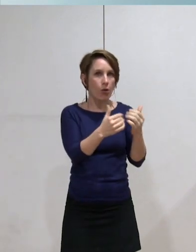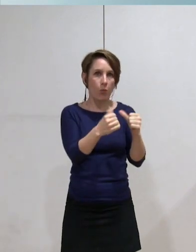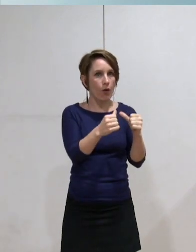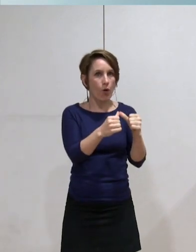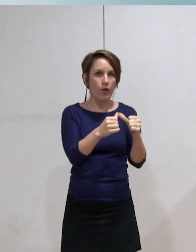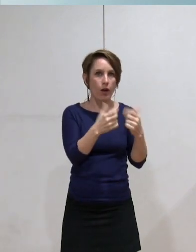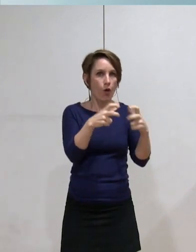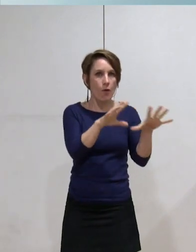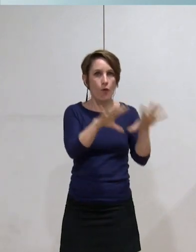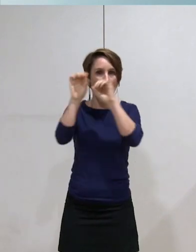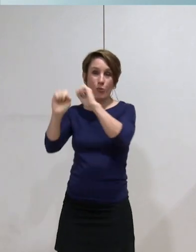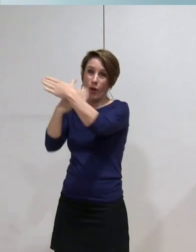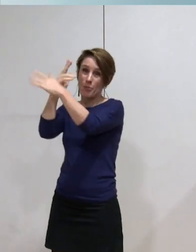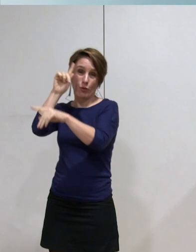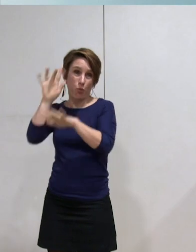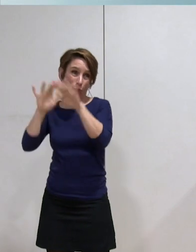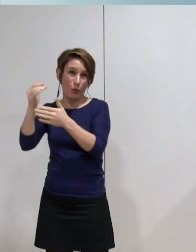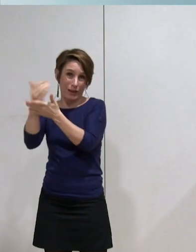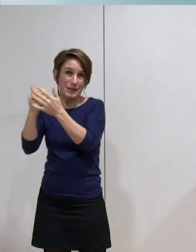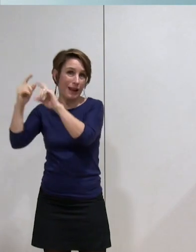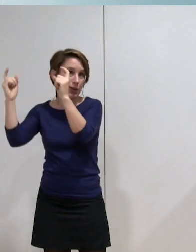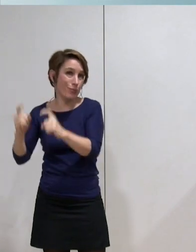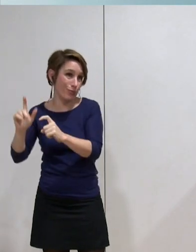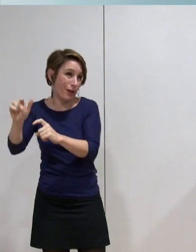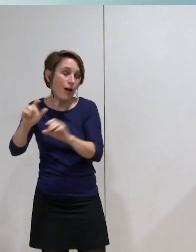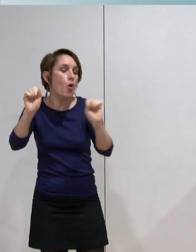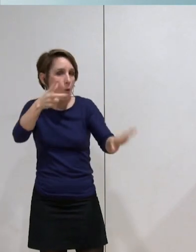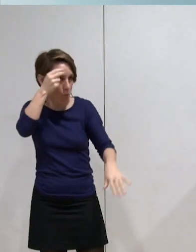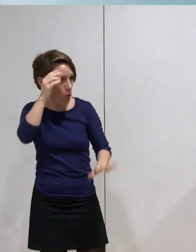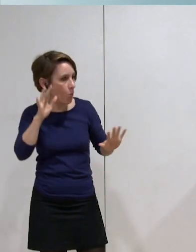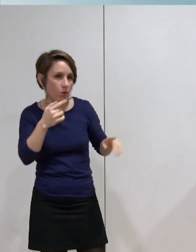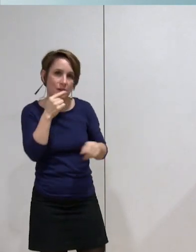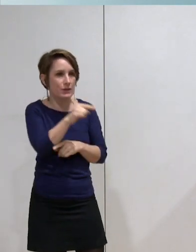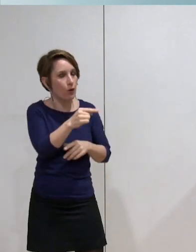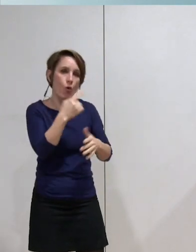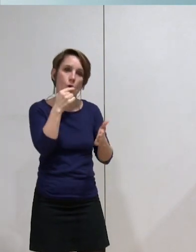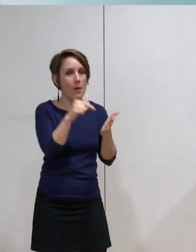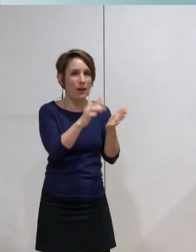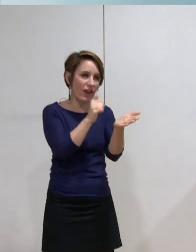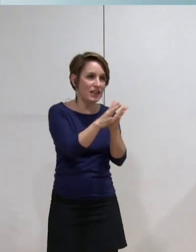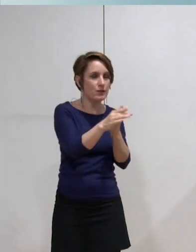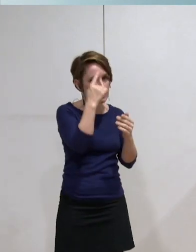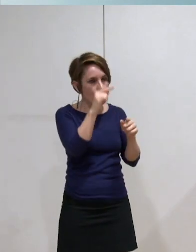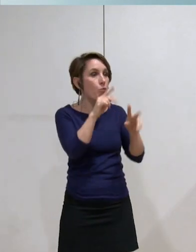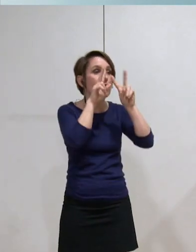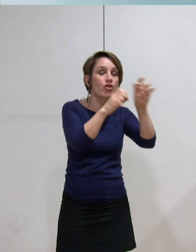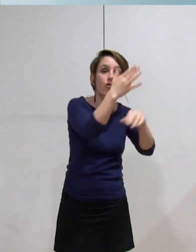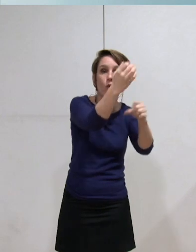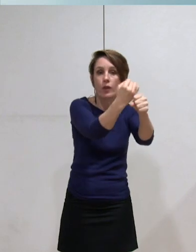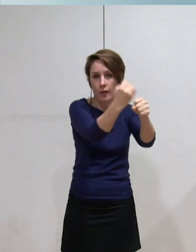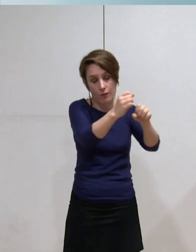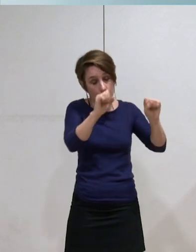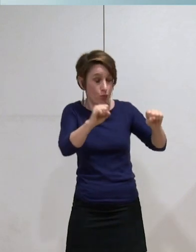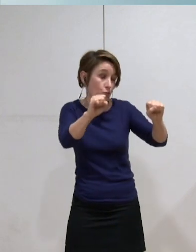d'être payé plus par ailleurs et n'est pas souhaité rejoindre la métropole avec les salaires qui étaient proposés pour les postes